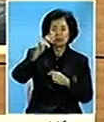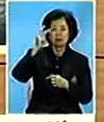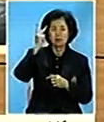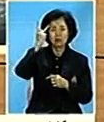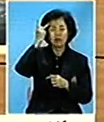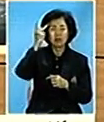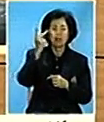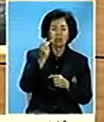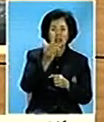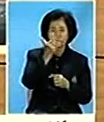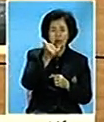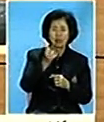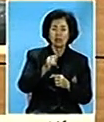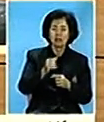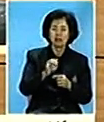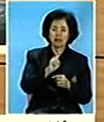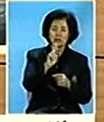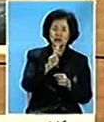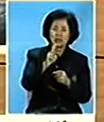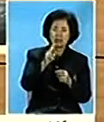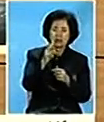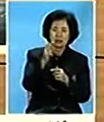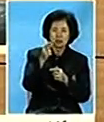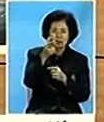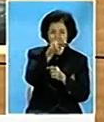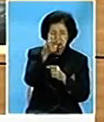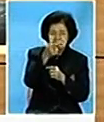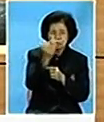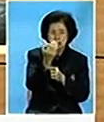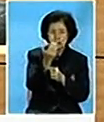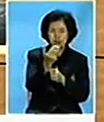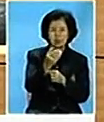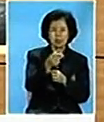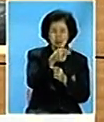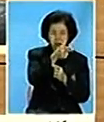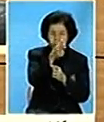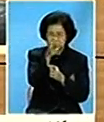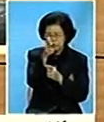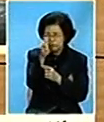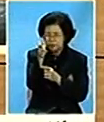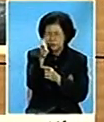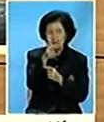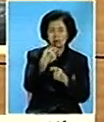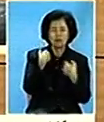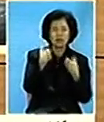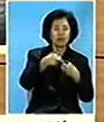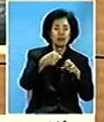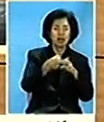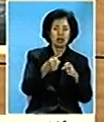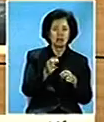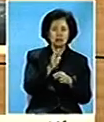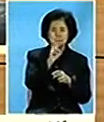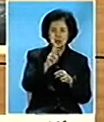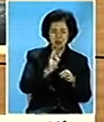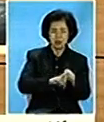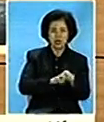ขาใช้ทีวีในการจับดูพื้นที่ของเขาว่าอะไรบ้างคือสิ่งที่จะต้องมีการปัญหาเกิดขึ้นเขาก็ใช้เวลา